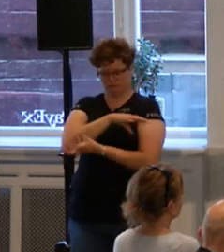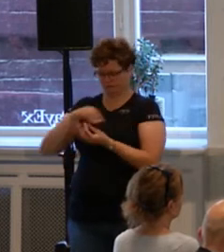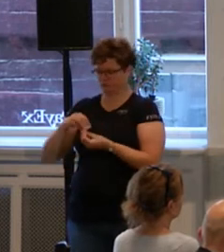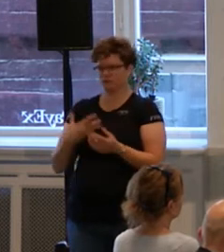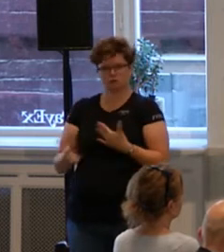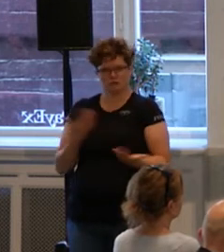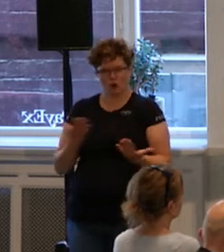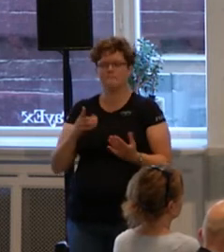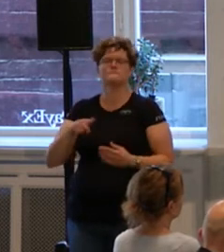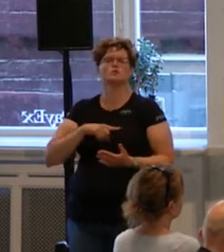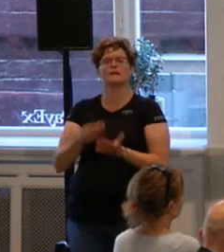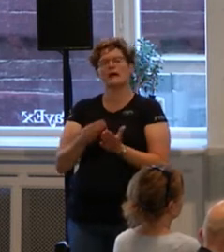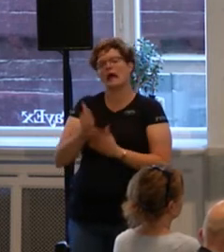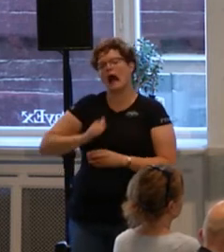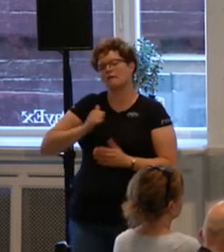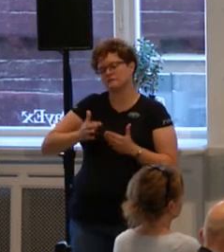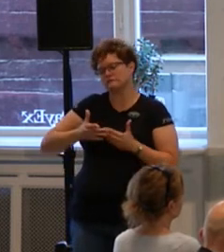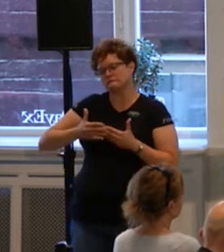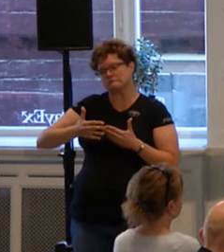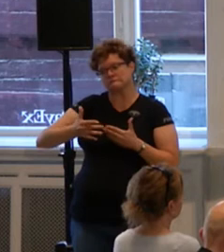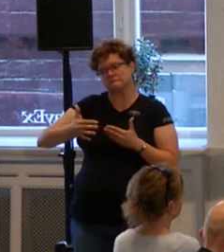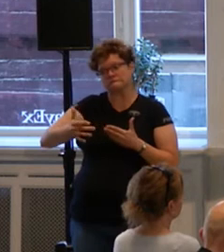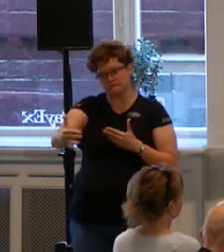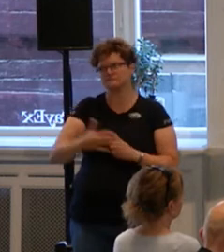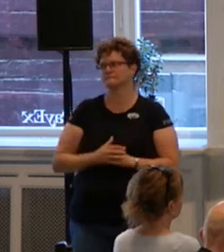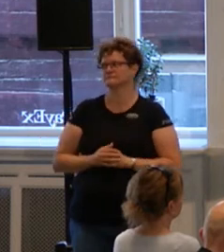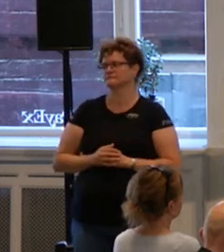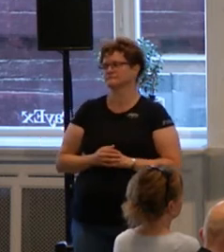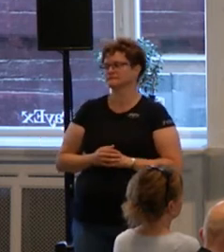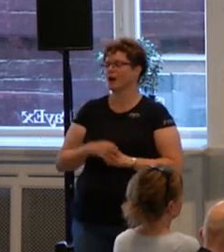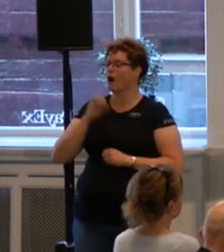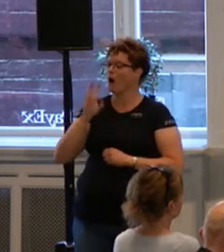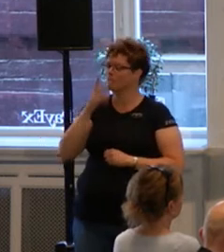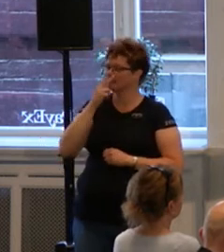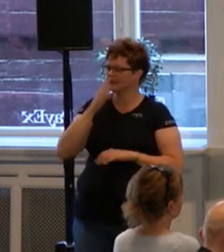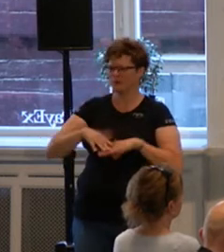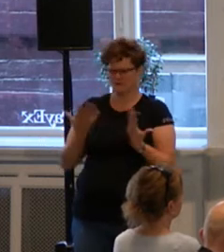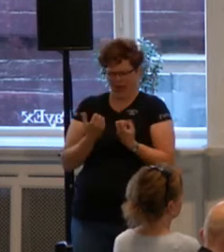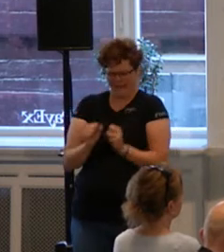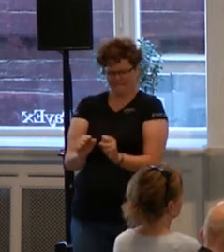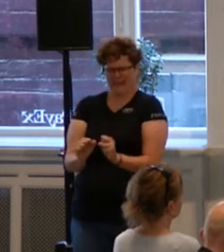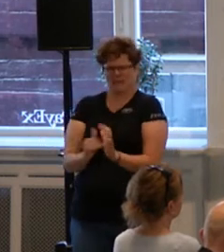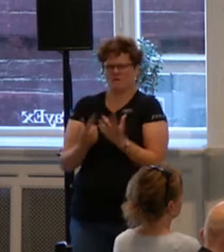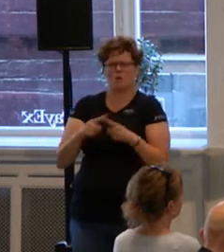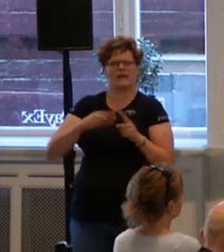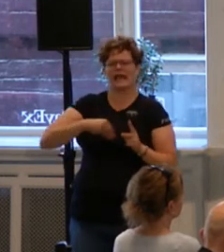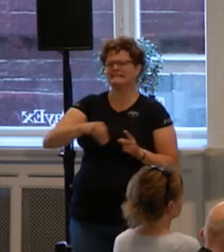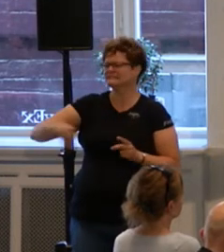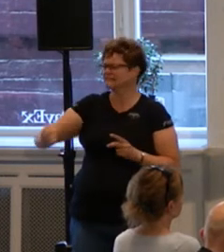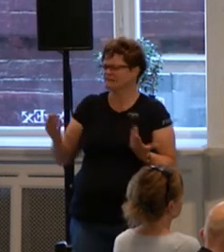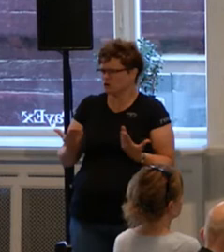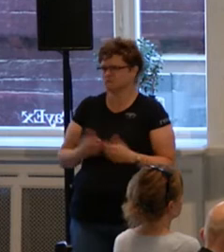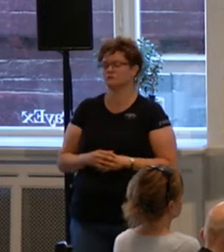är det otroligt mycket pengar man har använt under de här åren. Och tittar man på effekten av alla insatser så kan